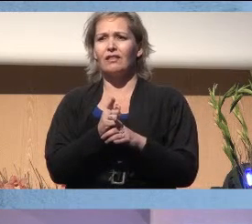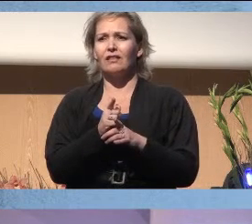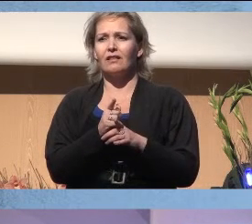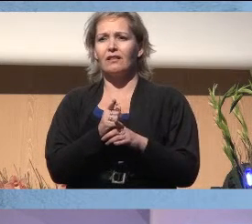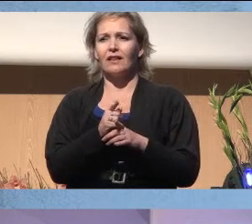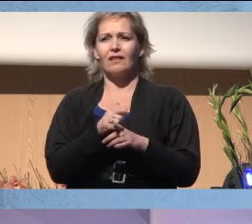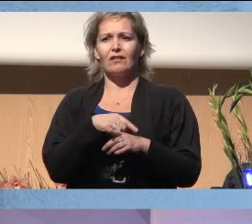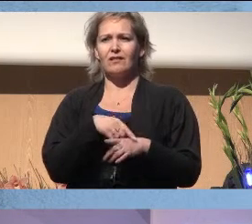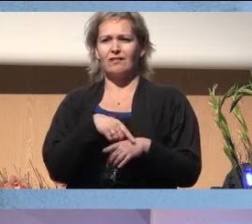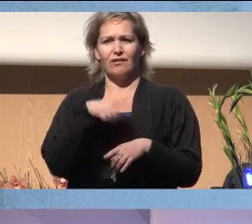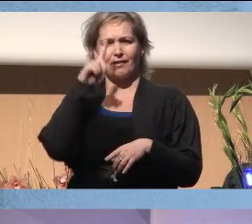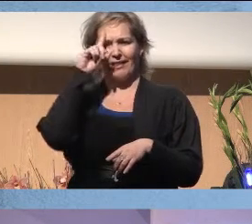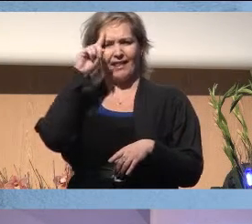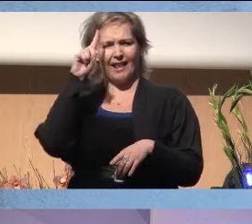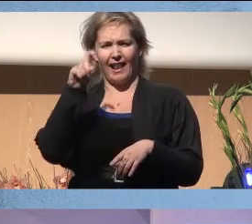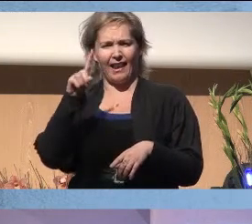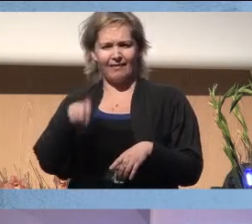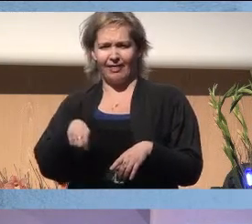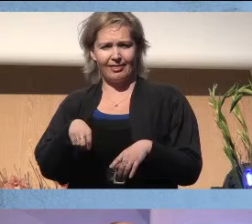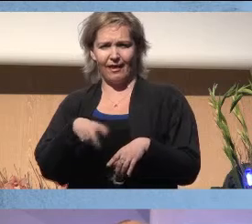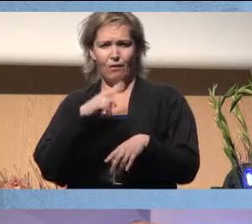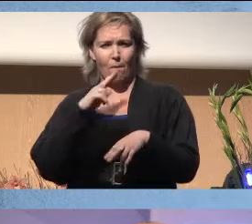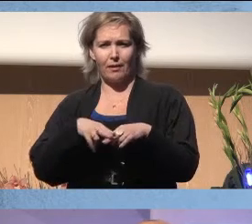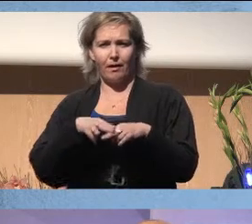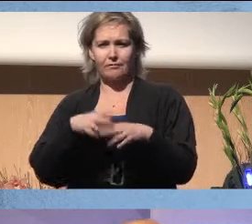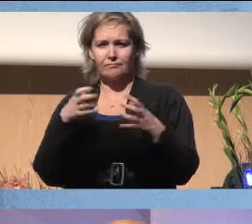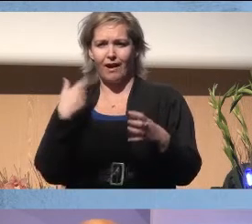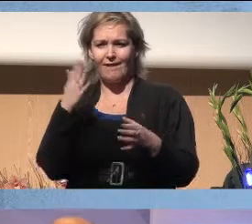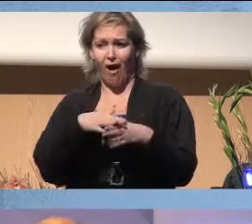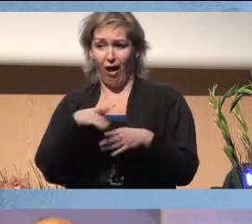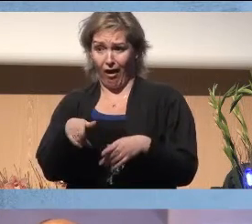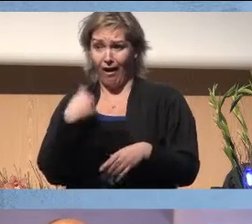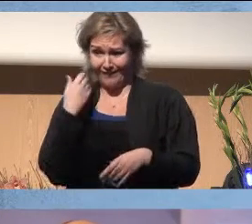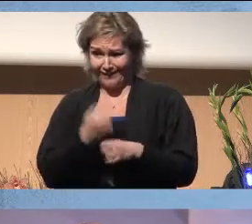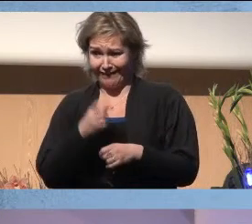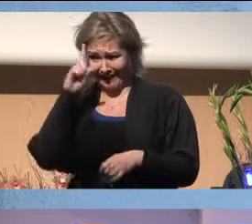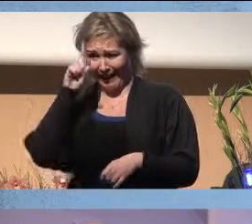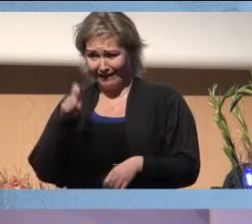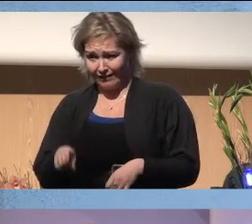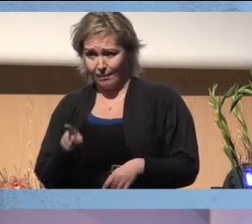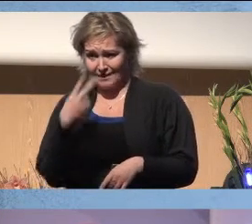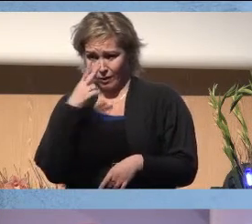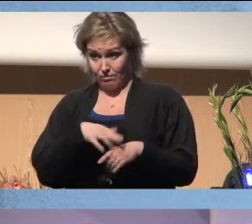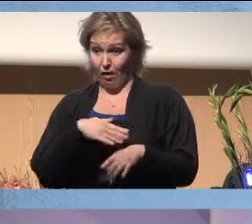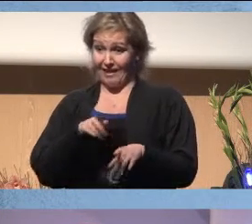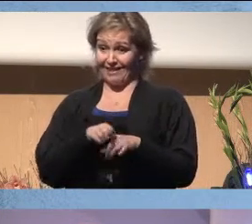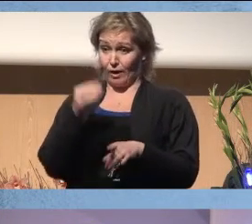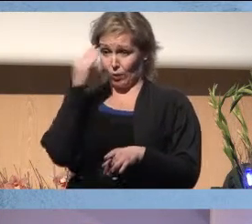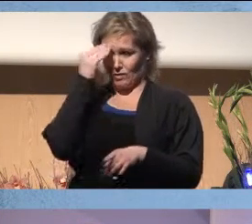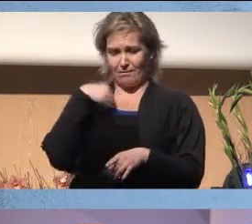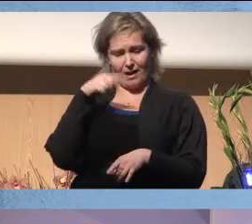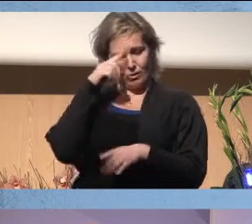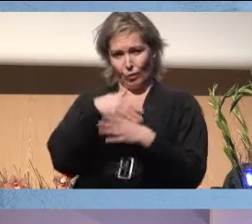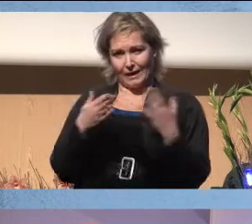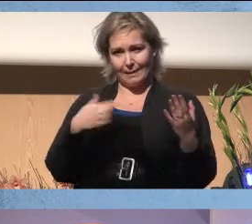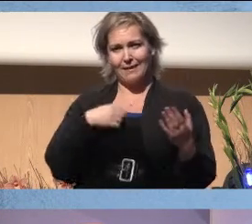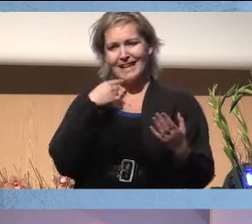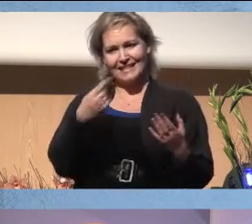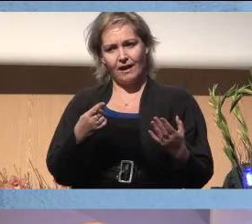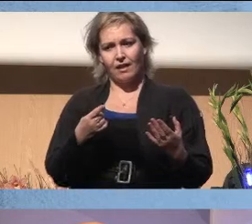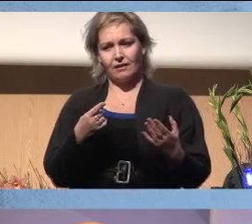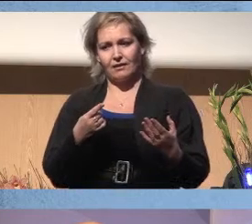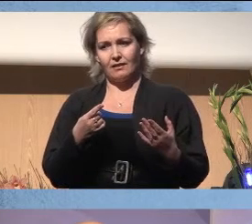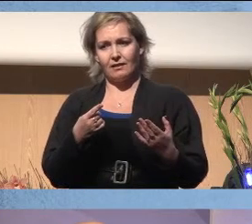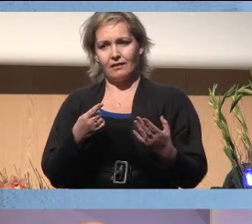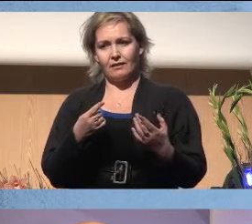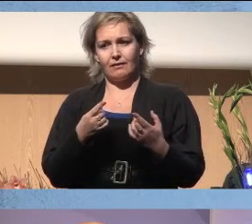i helvete i en kommentar, og jeg vet ikke om han har vært i helvete, siden han har kunnskap om det, men det tror jeg ikke. Og jeg sier det er som å være engel i